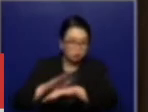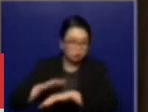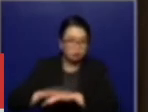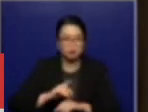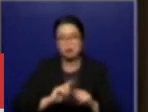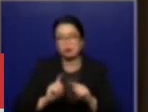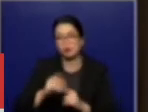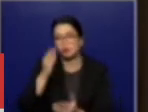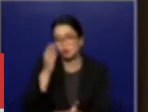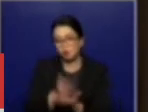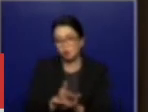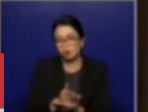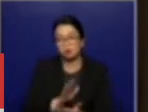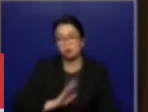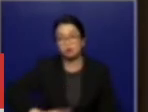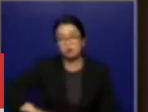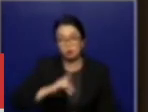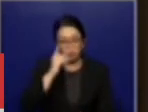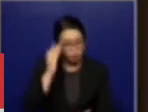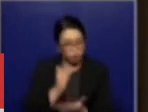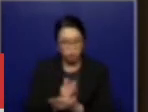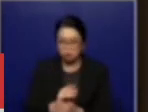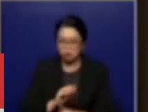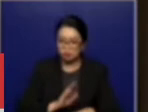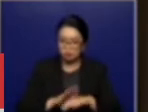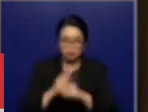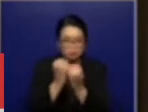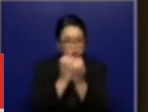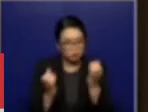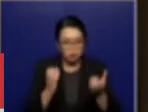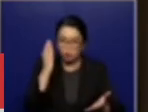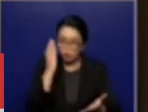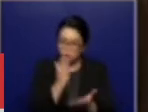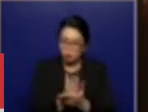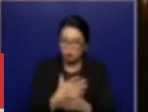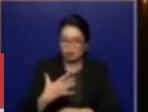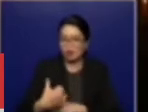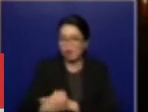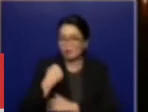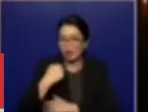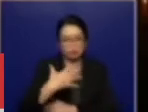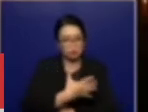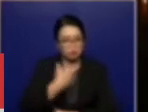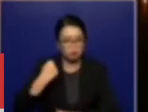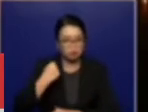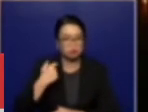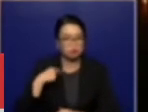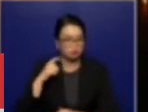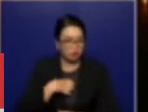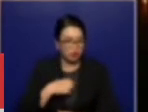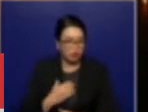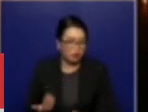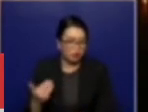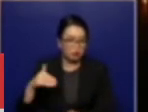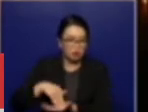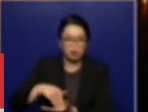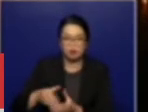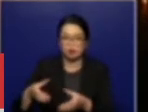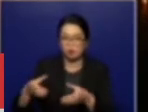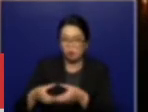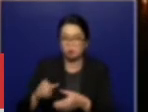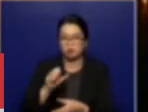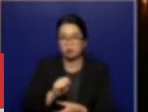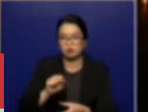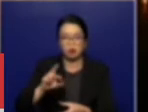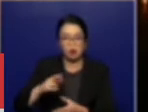วก็เราจะต้องยุติรัฐธรรมนูญเผด็จการครับเรากลับสู่การตั้งส.ส.ร.แล้วก็คืนอำนาจ